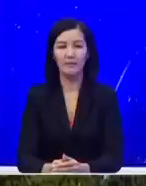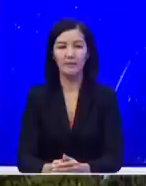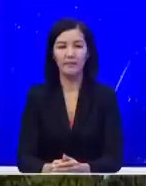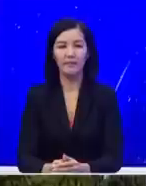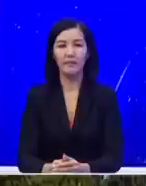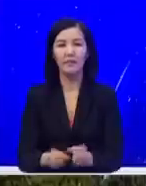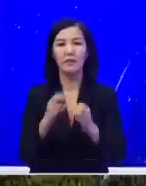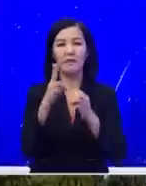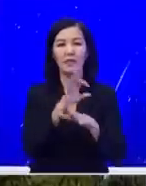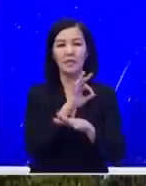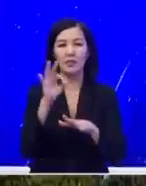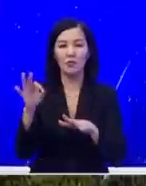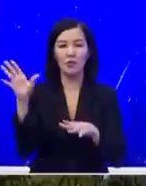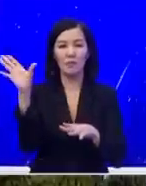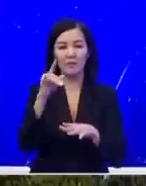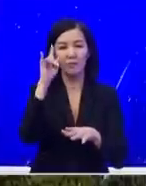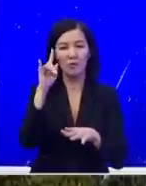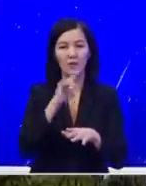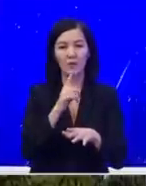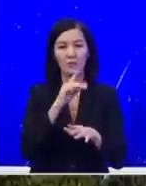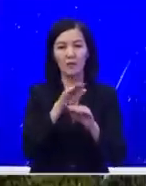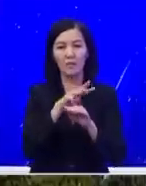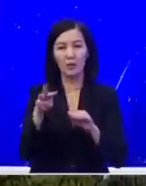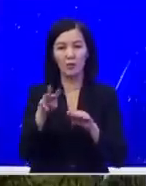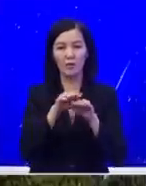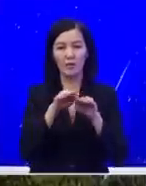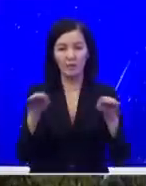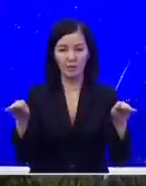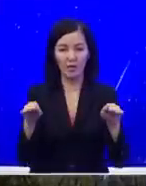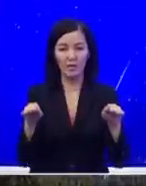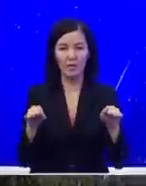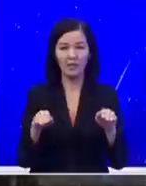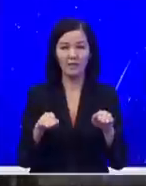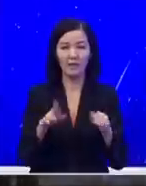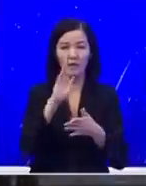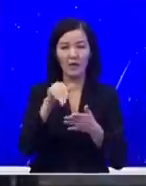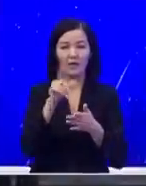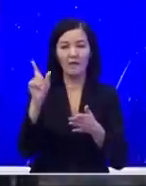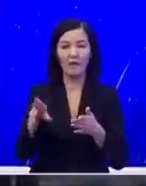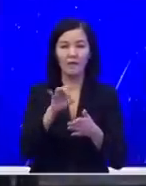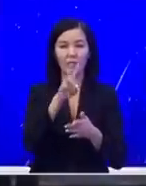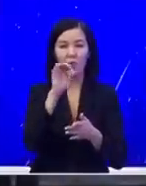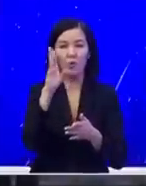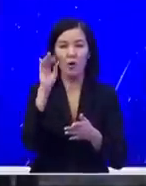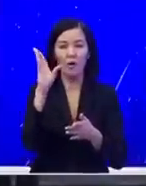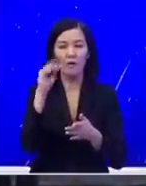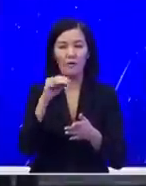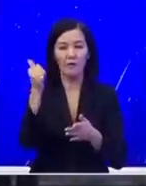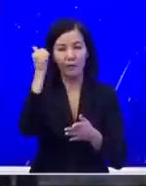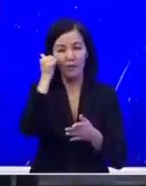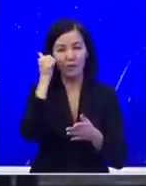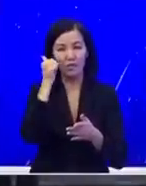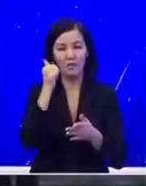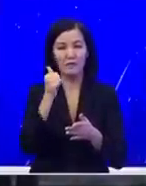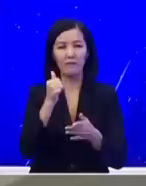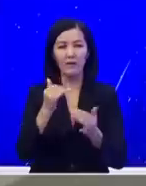Ровно в 12:00 по всей стране объявлена минута молчания. Перед резиденцией Ак-Орды глава государства Касым-Жомарт Токаев почтил память жертв